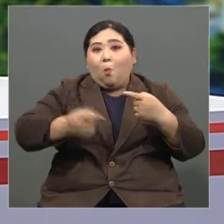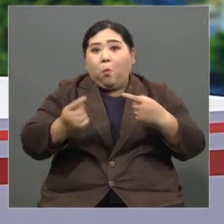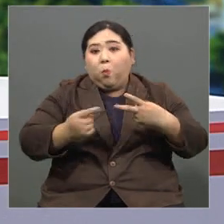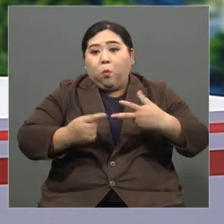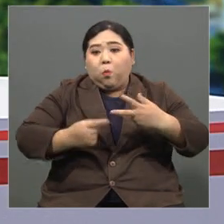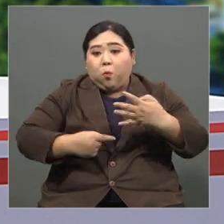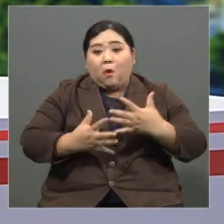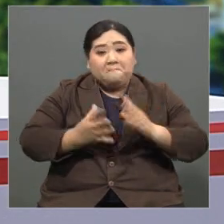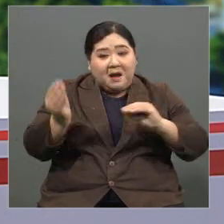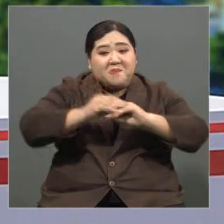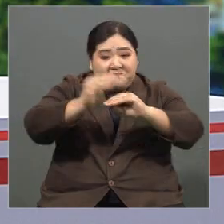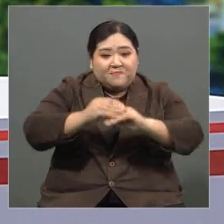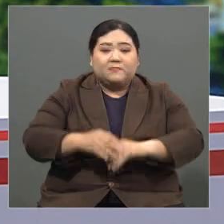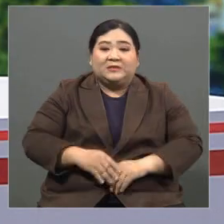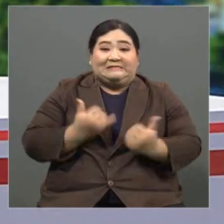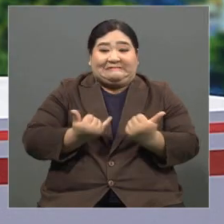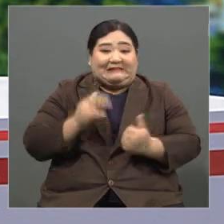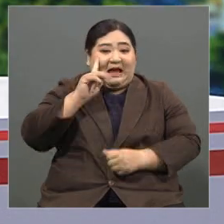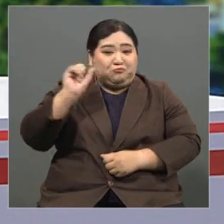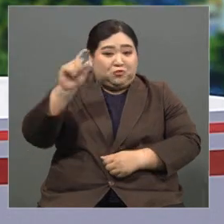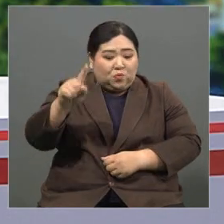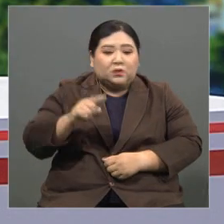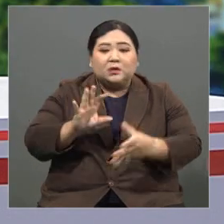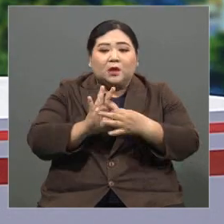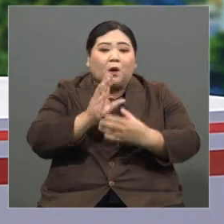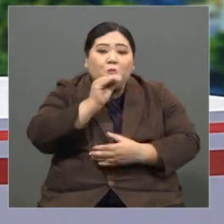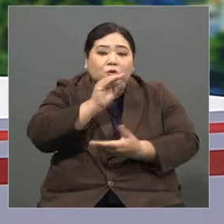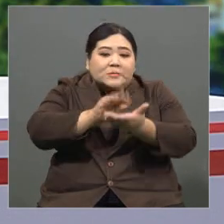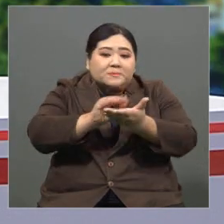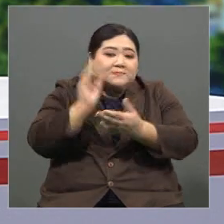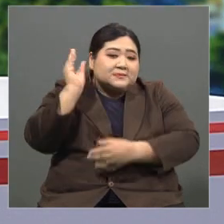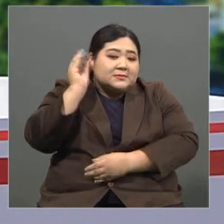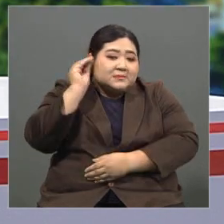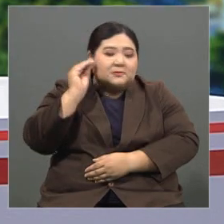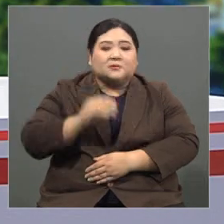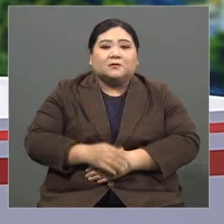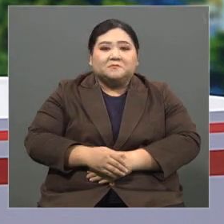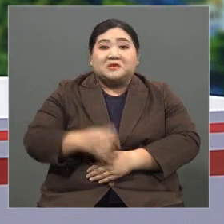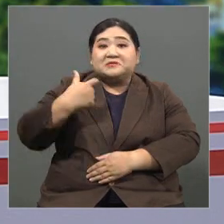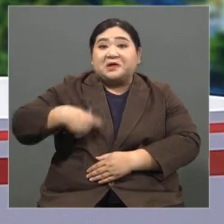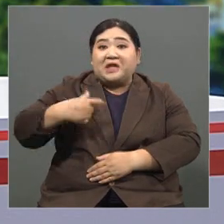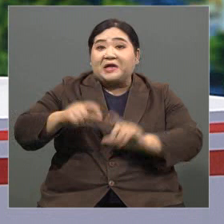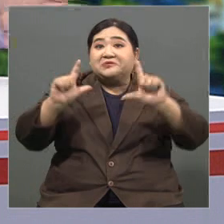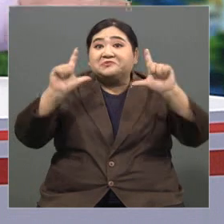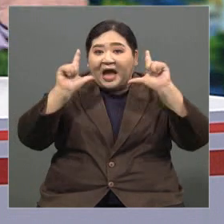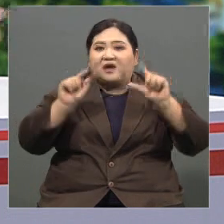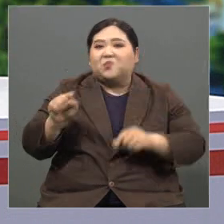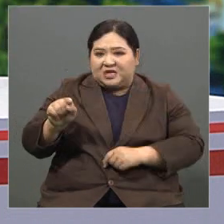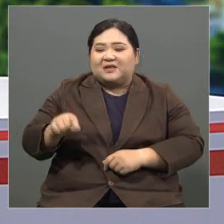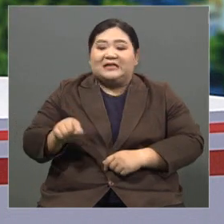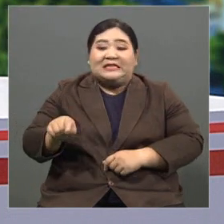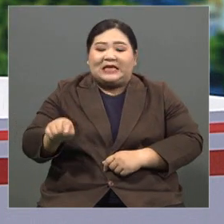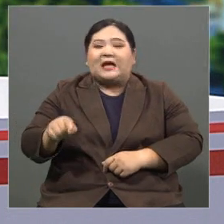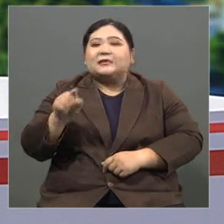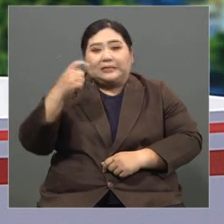อันล่าสุดที่ร้อนสุดๆเลยเนี่ยก็คือเรื่องของคลิปเสียงครับเขาบอกว่ามีคลิปเสียงที่ทนายคนดังเป็นหนึในทนายที่พาผู้เสียหายมาเอา